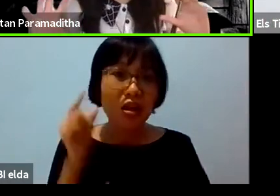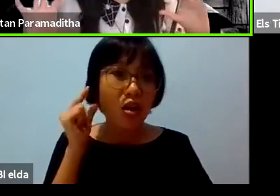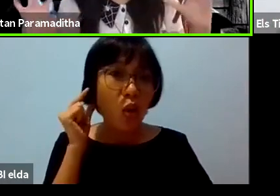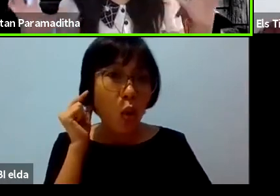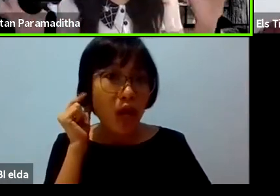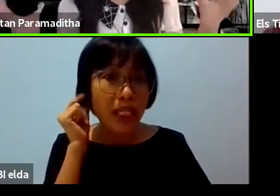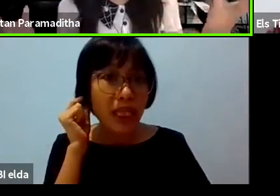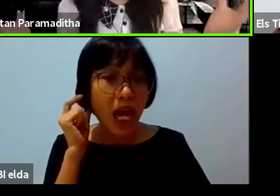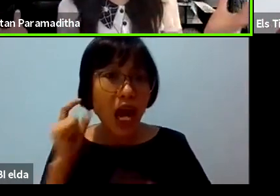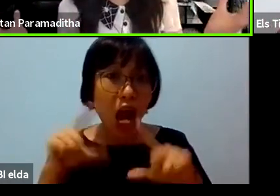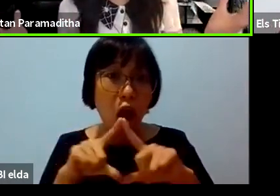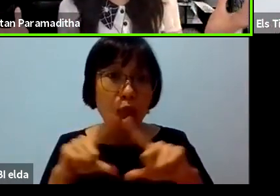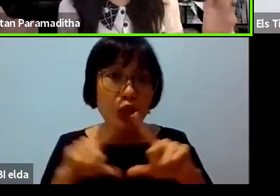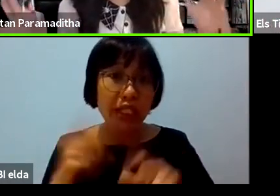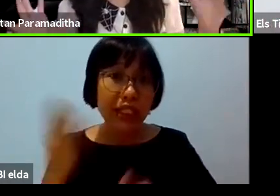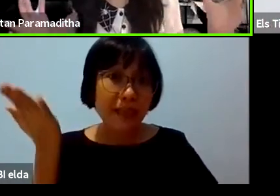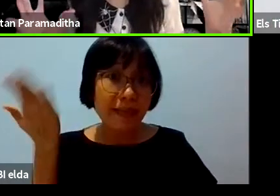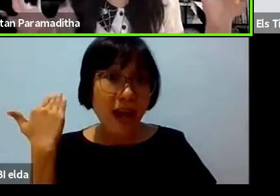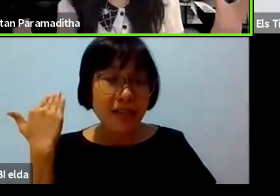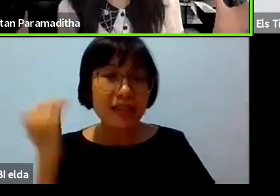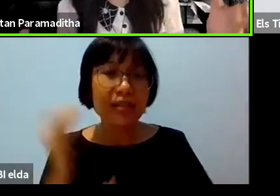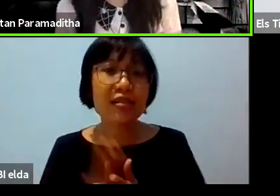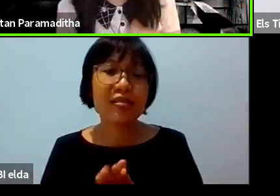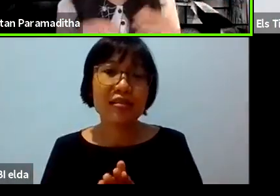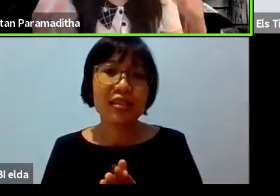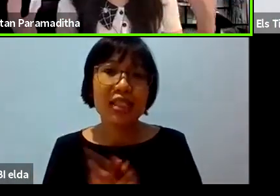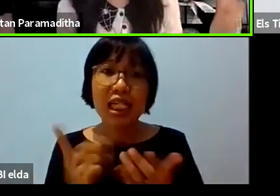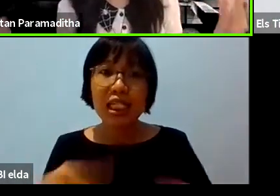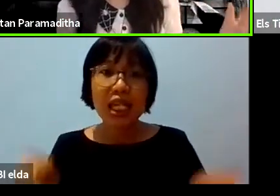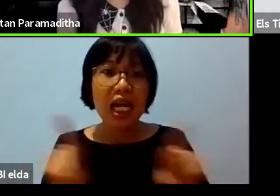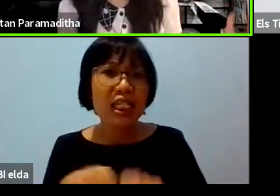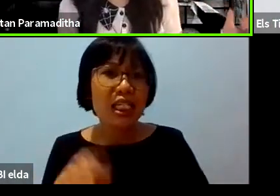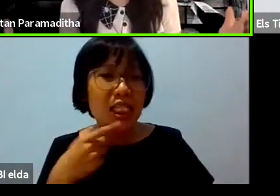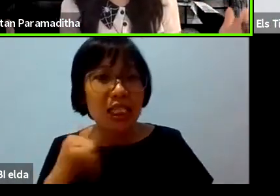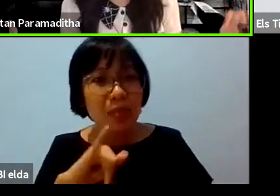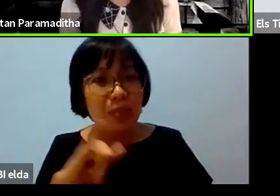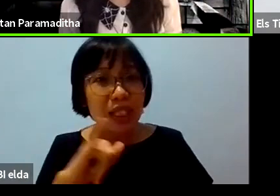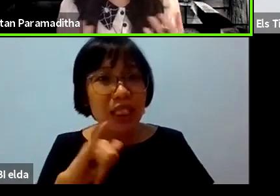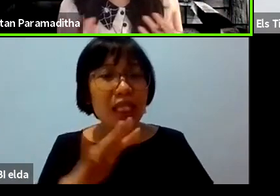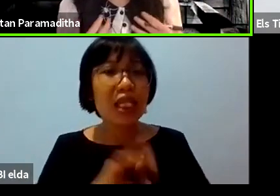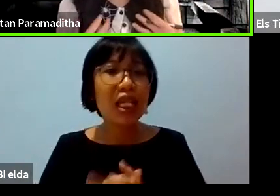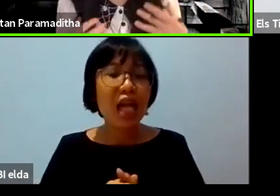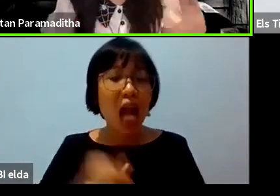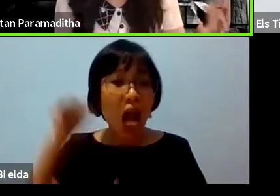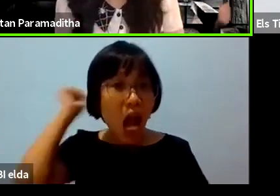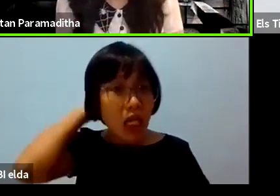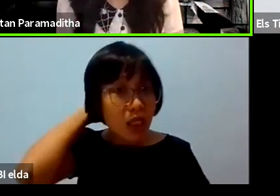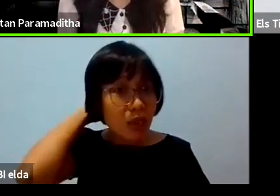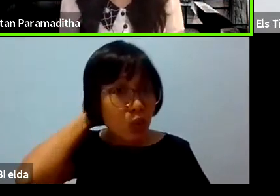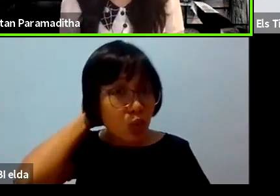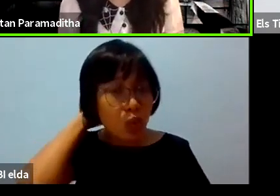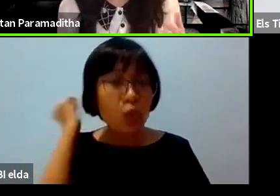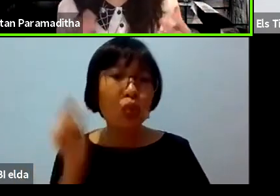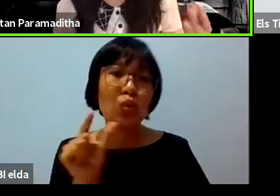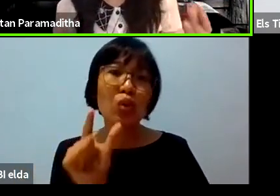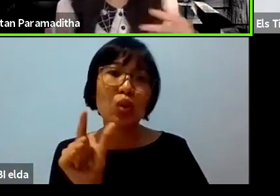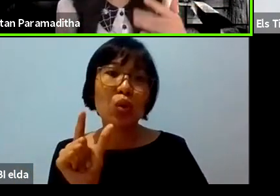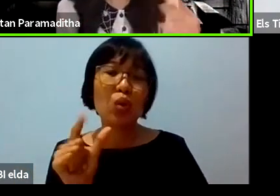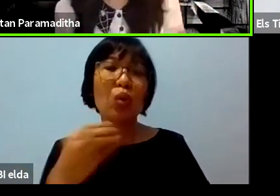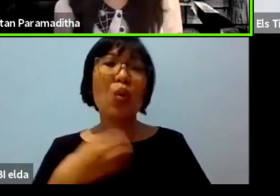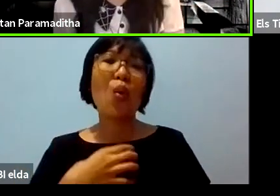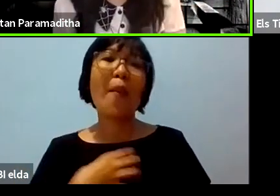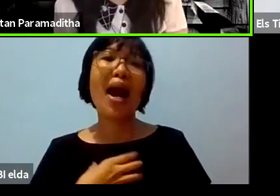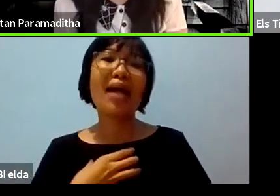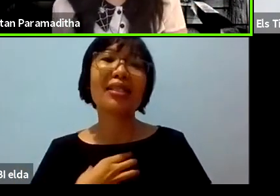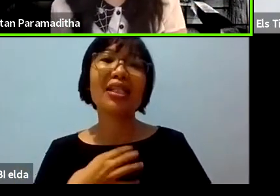bagi mahasiswa, kebanyakan mahasiswi kulit berwarna yang curhat dan kadang-kadang menangis.